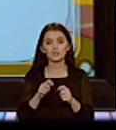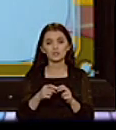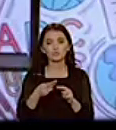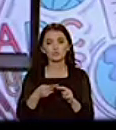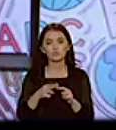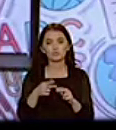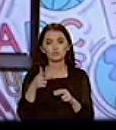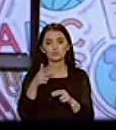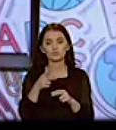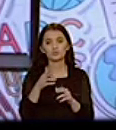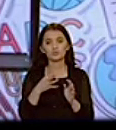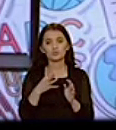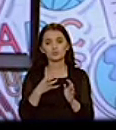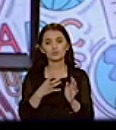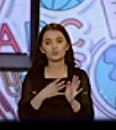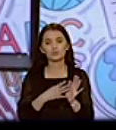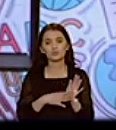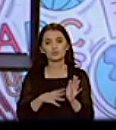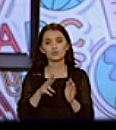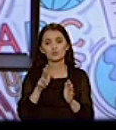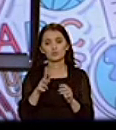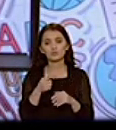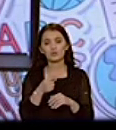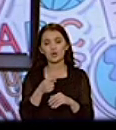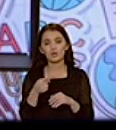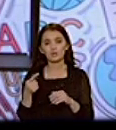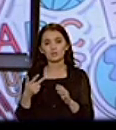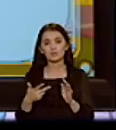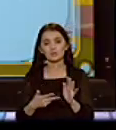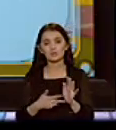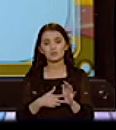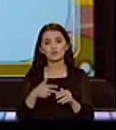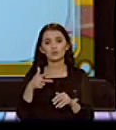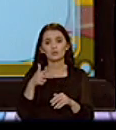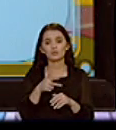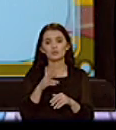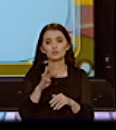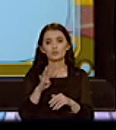uchun 3493 bilan 8 ning ayirmasi